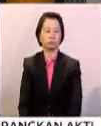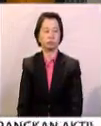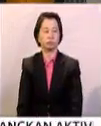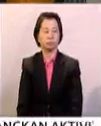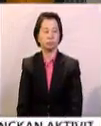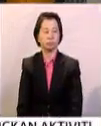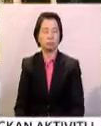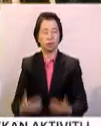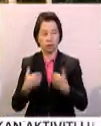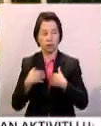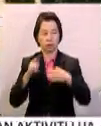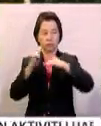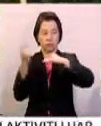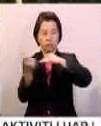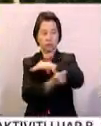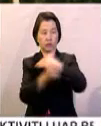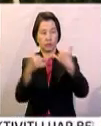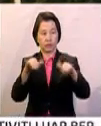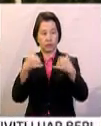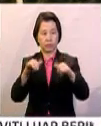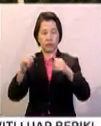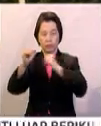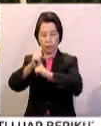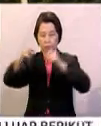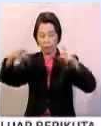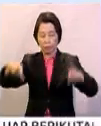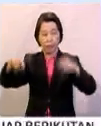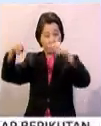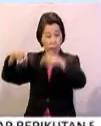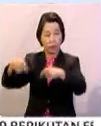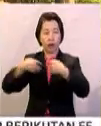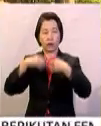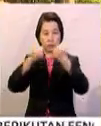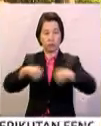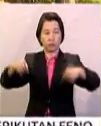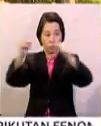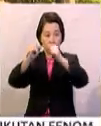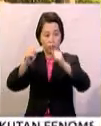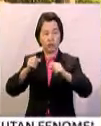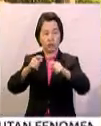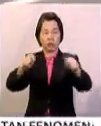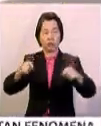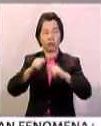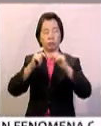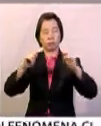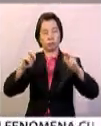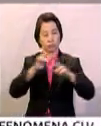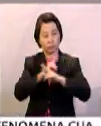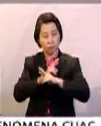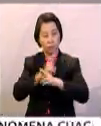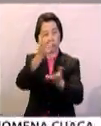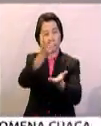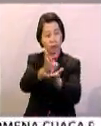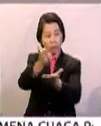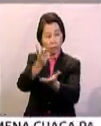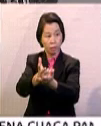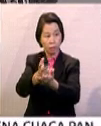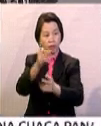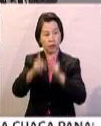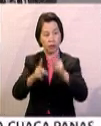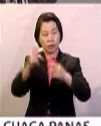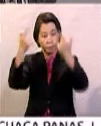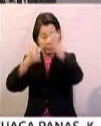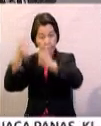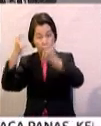Selain mempunyai taman permainan, apartmen Simfoni turut menyediakan surau, ruang riadah, tempat letak kereta untuk penghuni dan